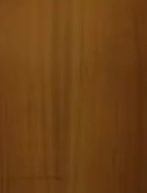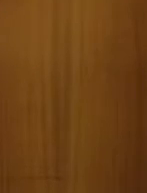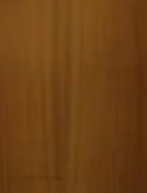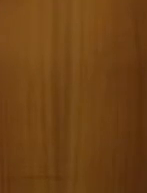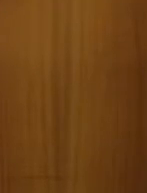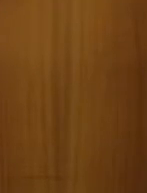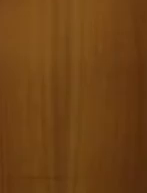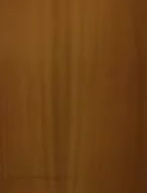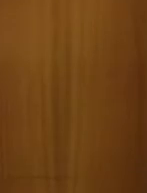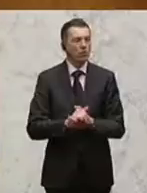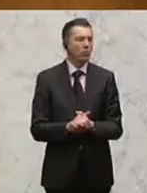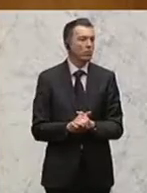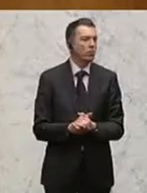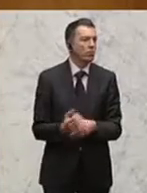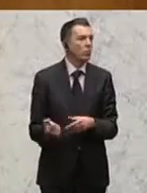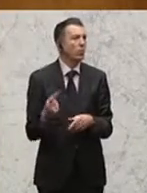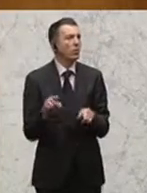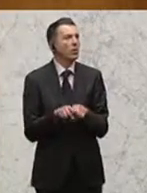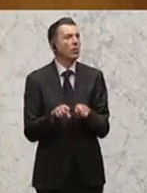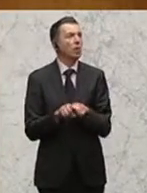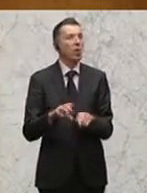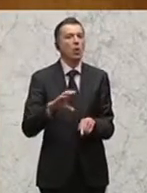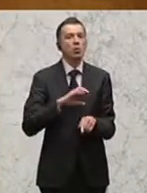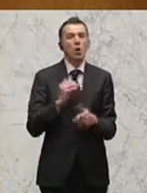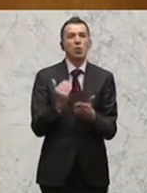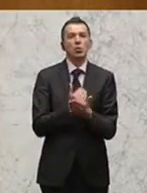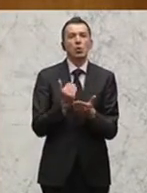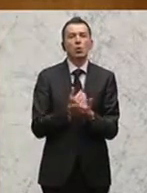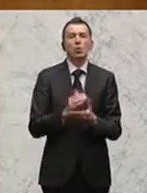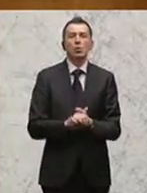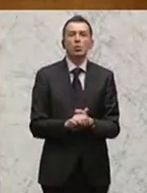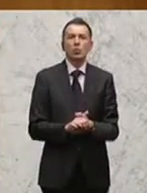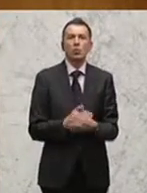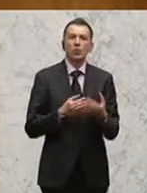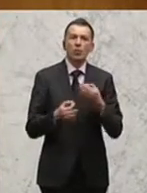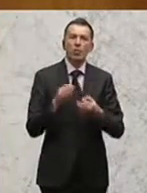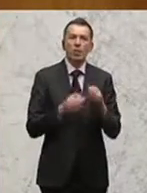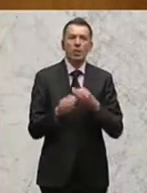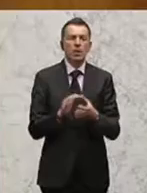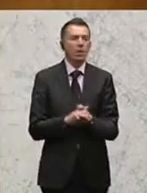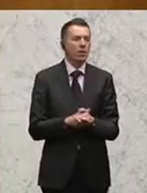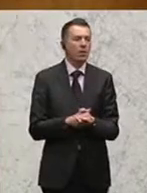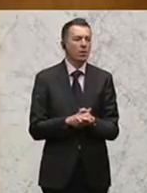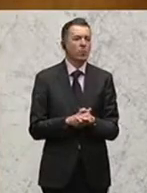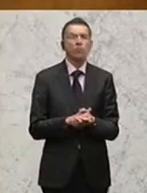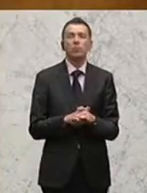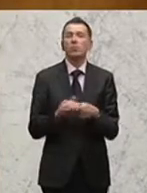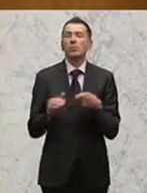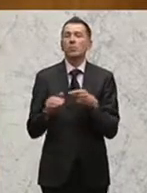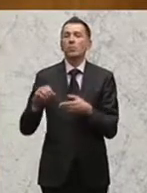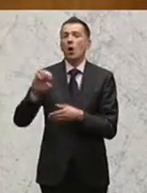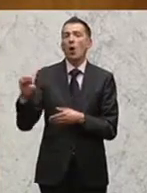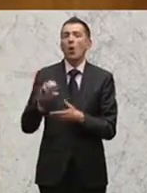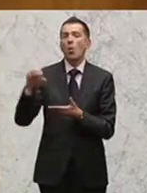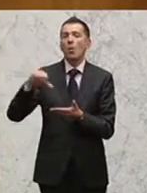gewidmet haben, wo wir vor allem auch die Chance genutzt haben, uns zu informieren im Google-Europa-Zentrum, wo es uns